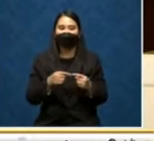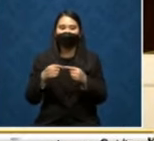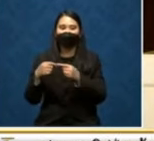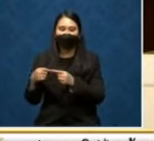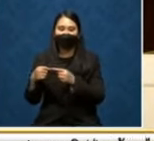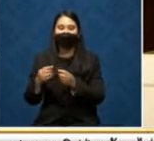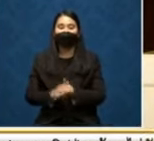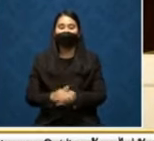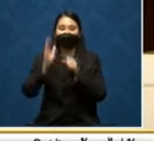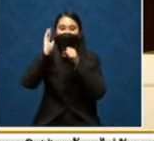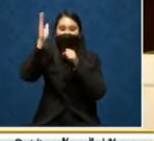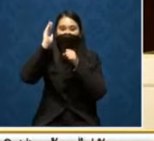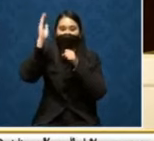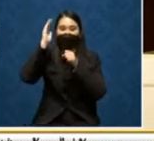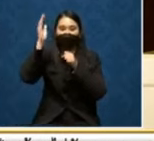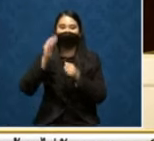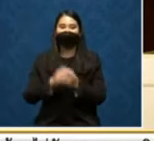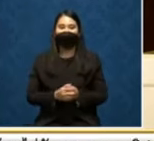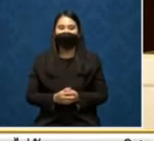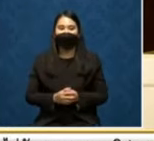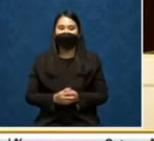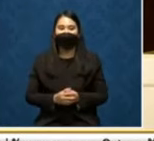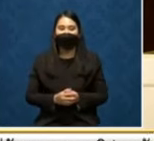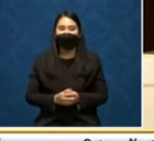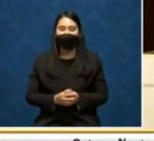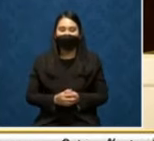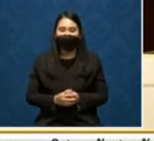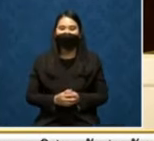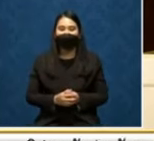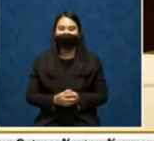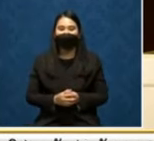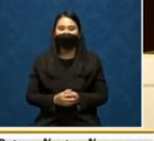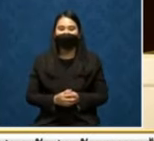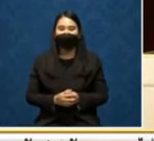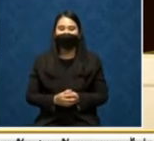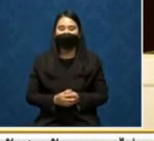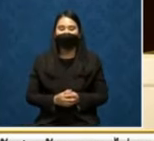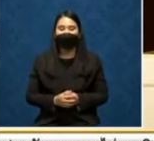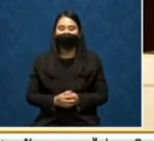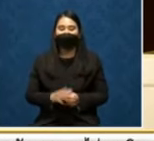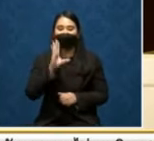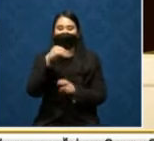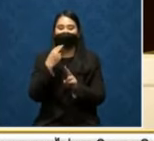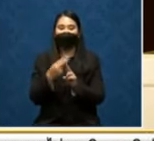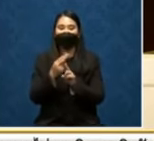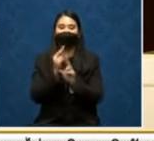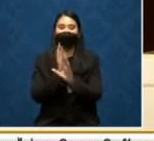หลังจากนั้นจะเป็นวันสัตว์ซาหุแล้วก็คุณพัฒนา